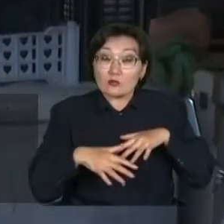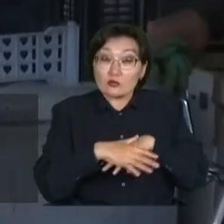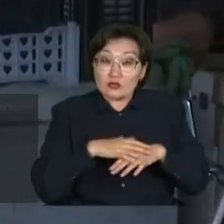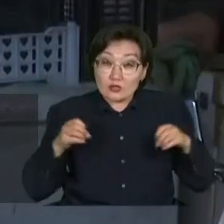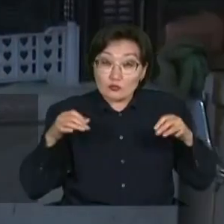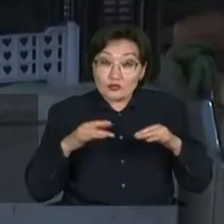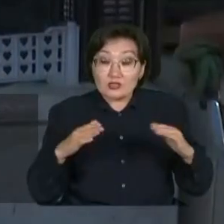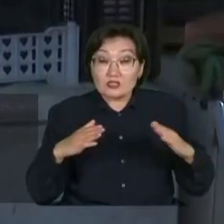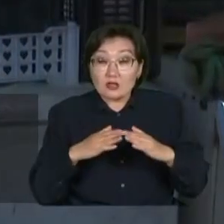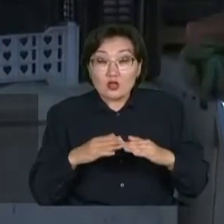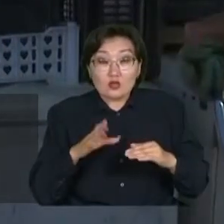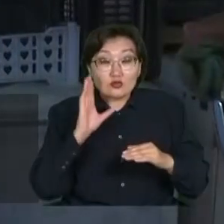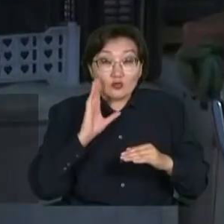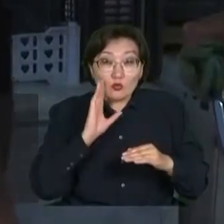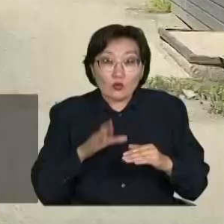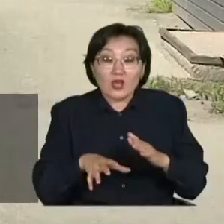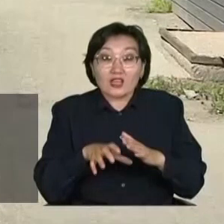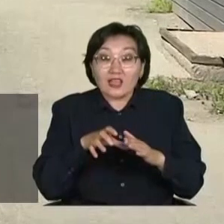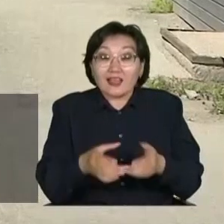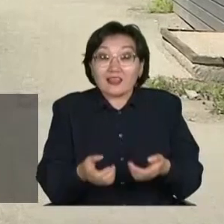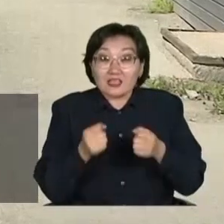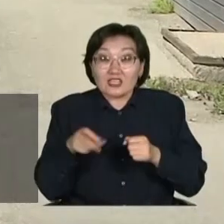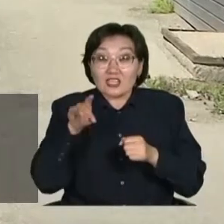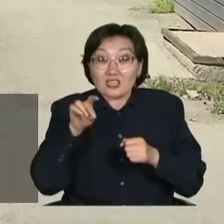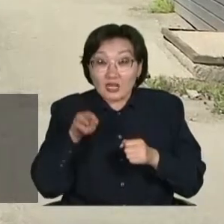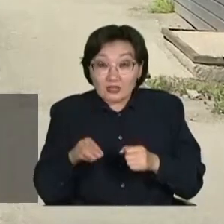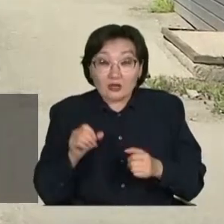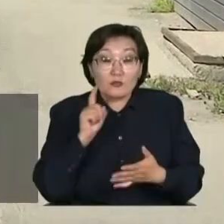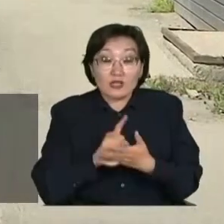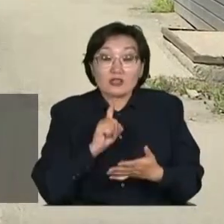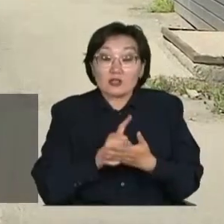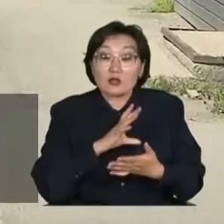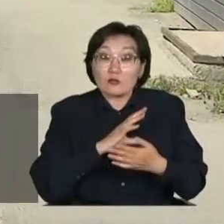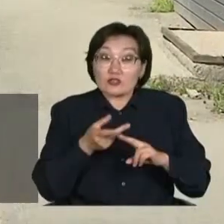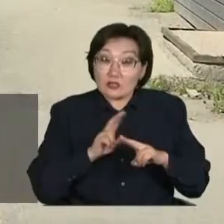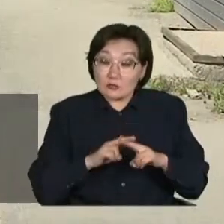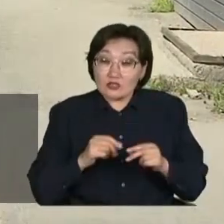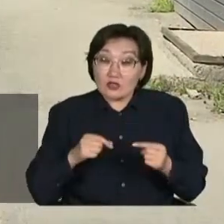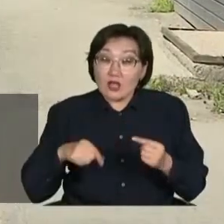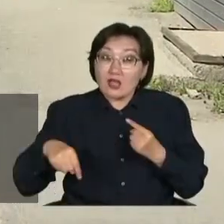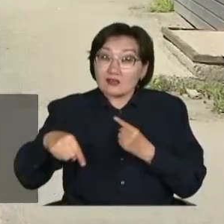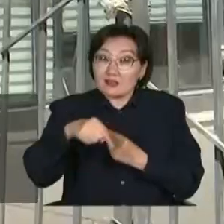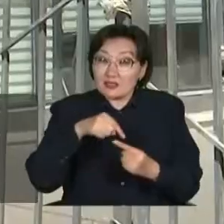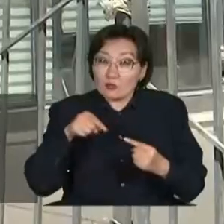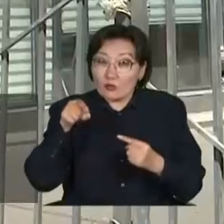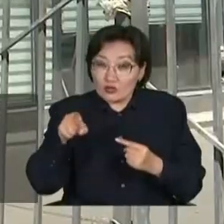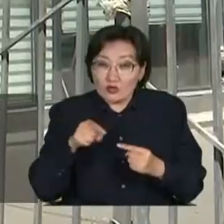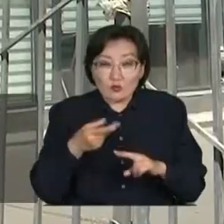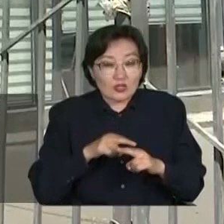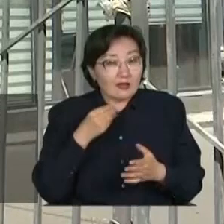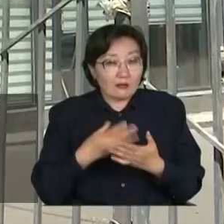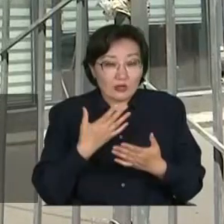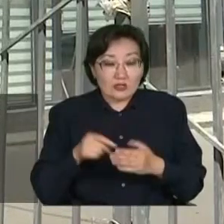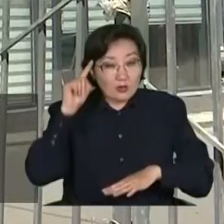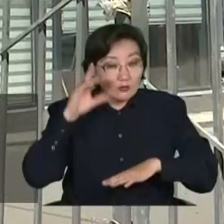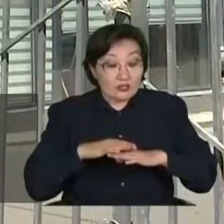құрылғылары міндетті түрде болу керек дейді. Бірақ кәсіп иелері гидрантты су жүйесі қымбат, сондықтан оны жергілікті билік орнатсын деп отыр. Ал